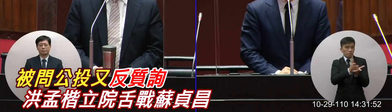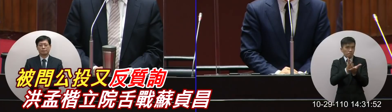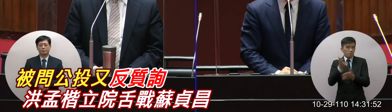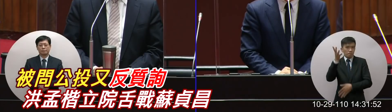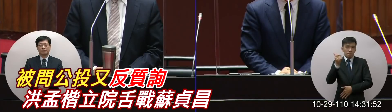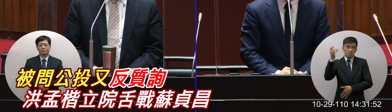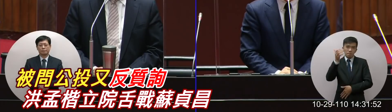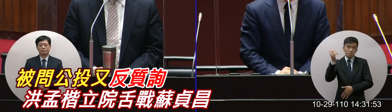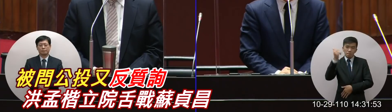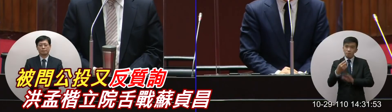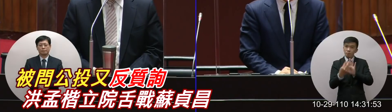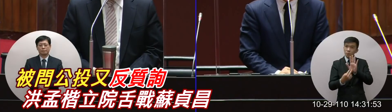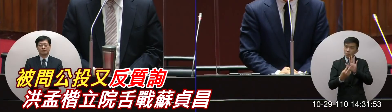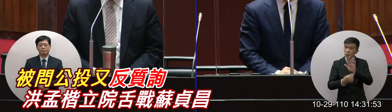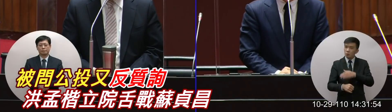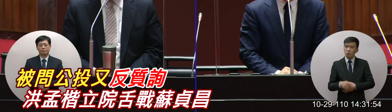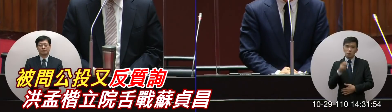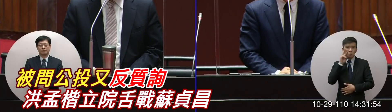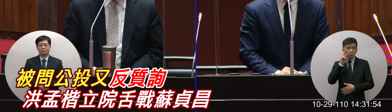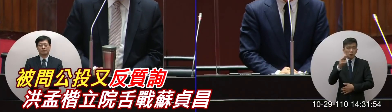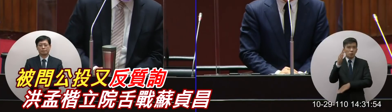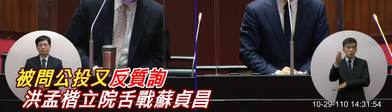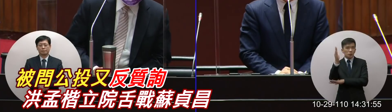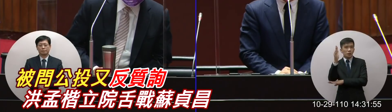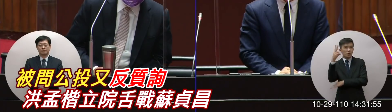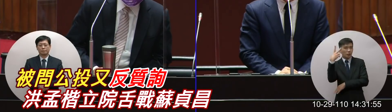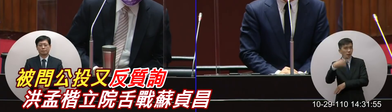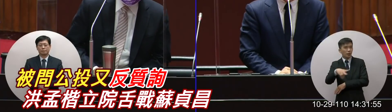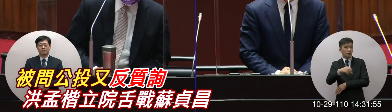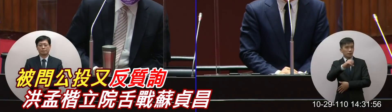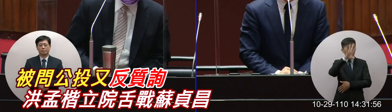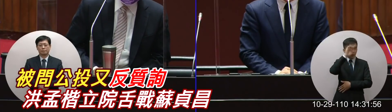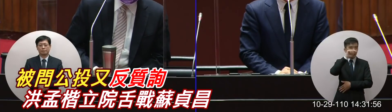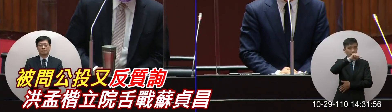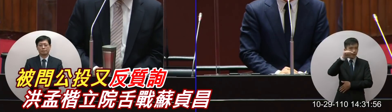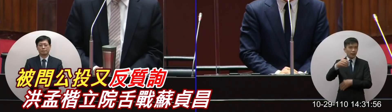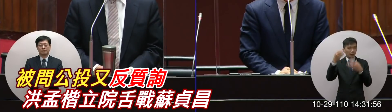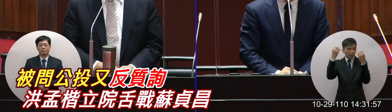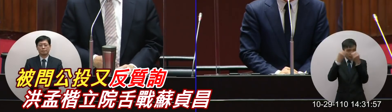外界觉得说以党领政，政党不分，政党国不分？